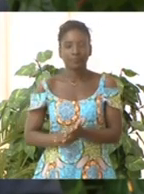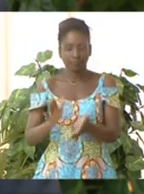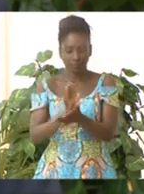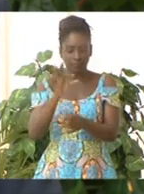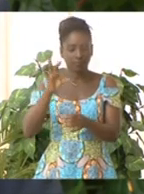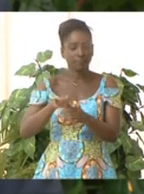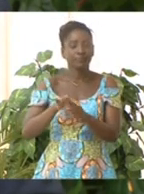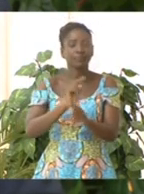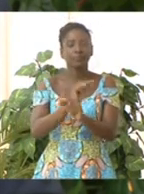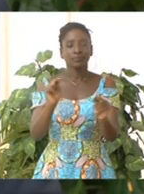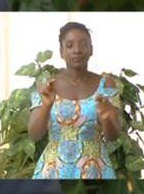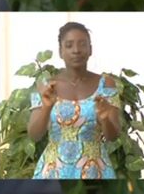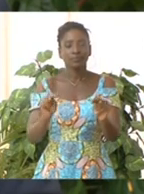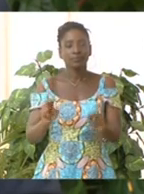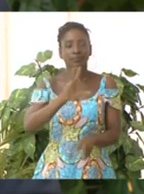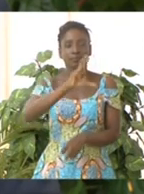Bulletin nul,